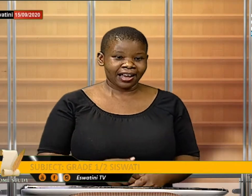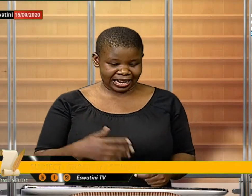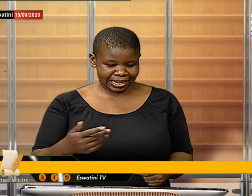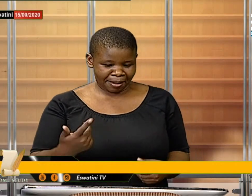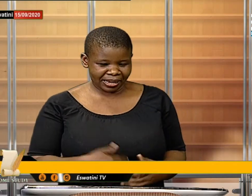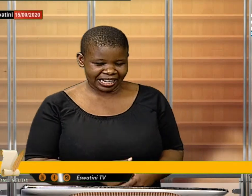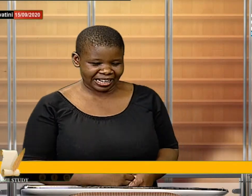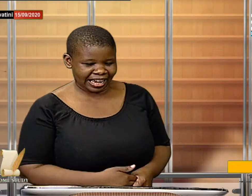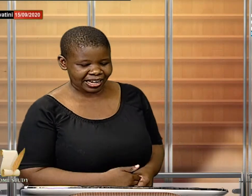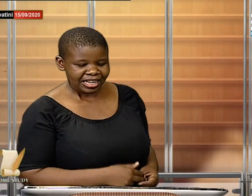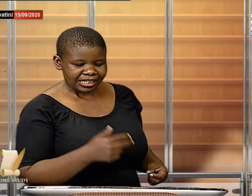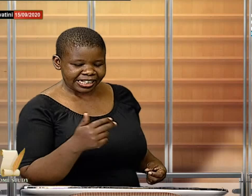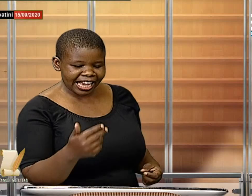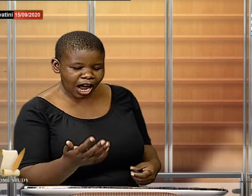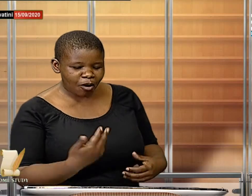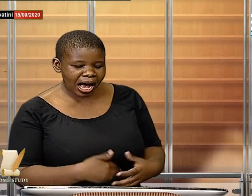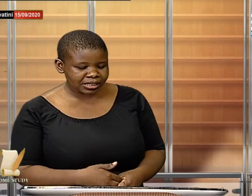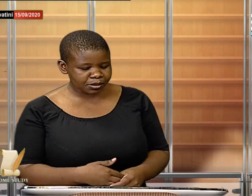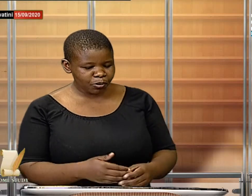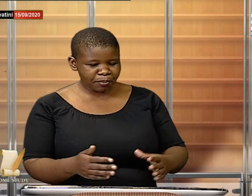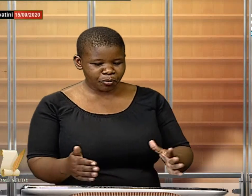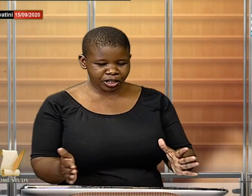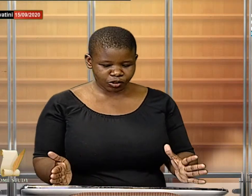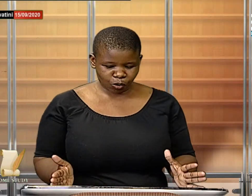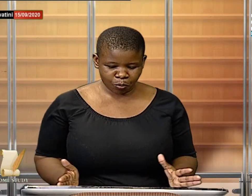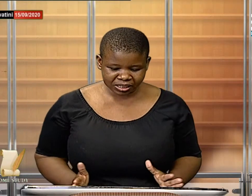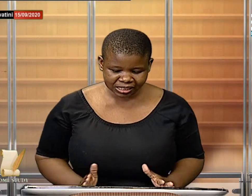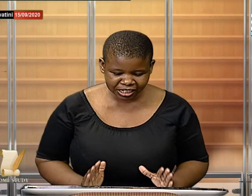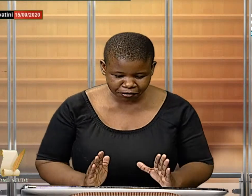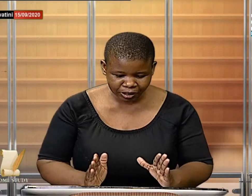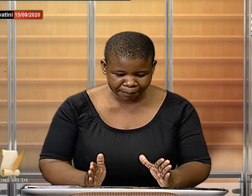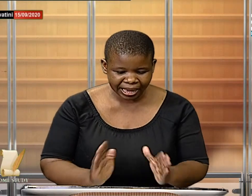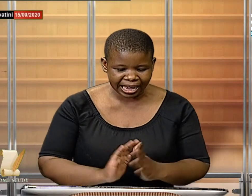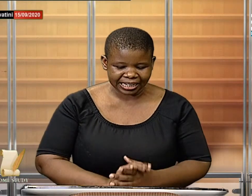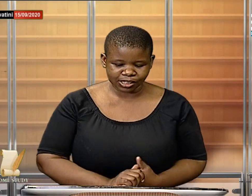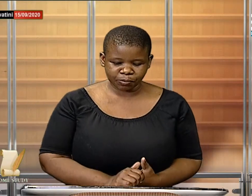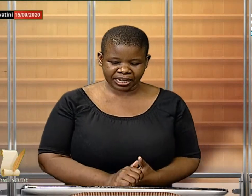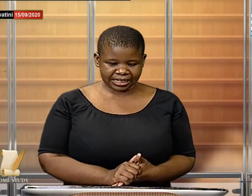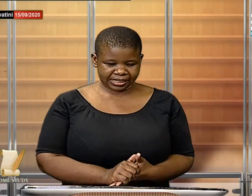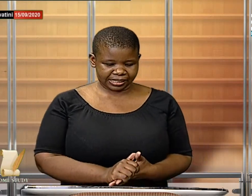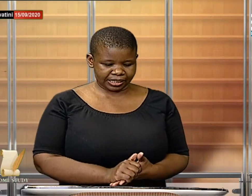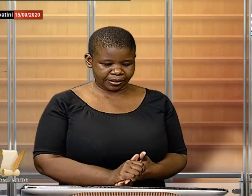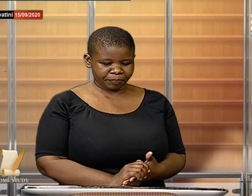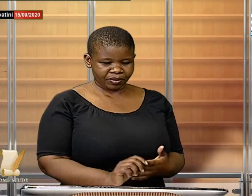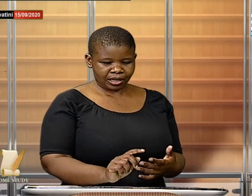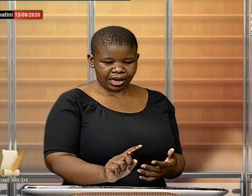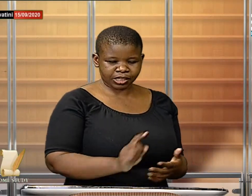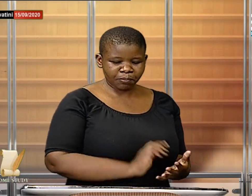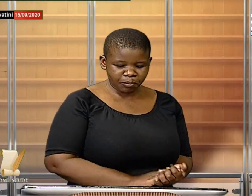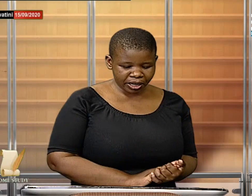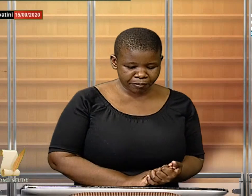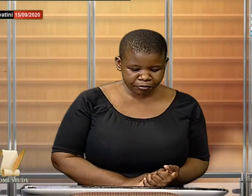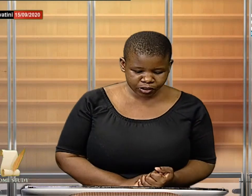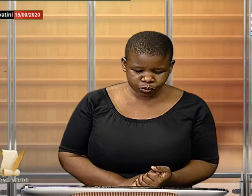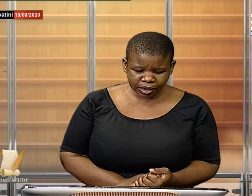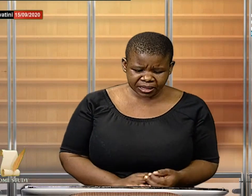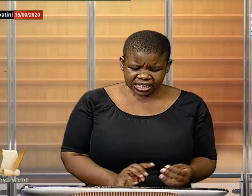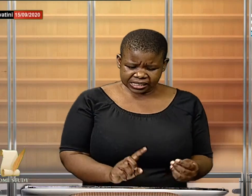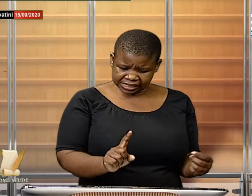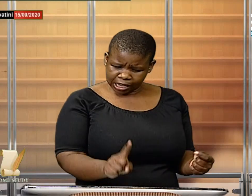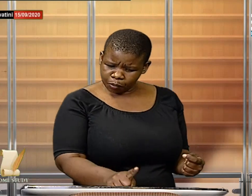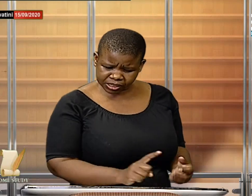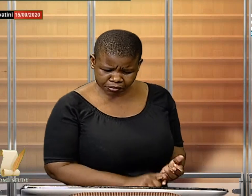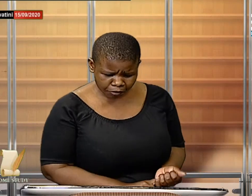Ekhaya. Ahlabele naye. Nyalo asesibuke munye nje umsindvo lapha lesumkhethile. Asimbuke ke mfundzi